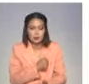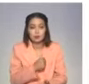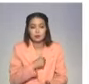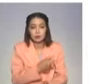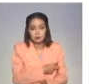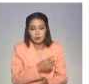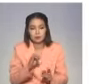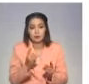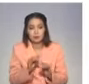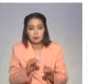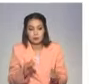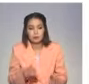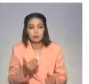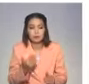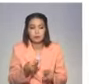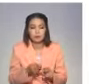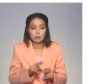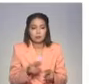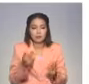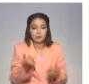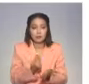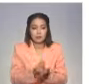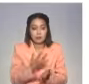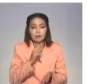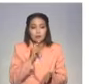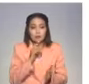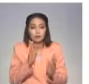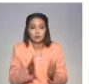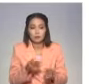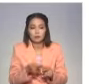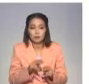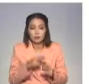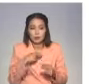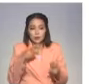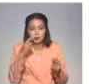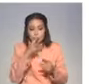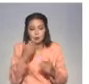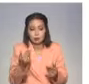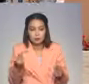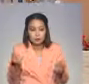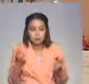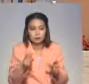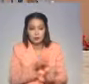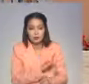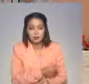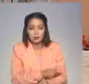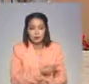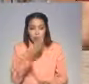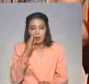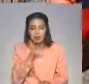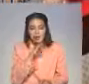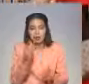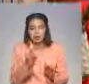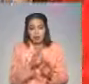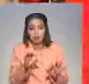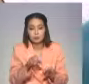дәрігермін. Балаларыма дәрігер болса, енді әрине ол қымбат. Қиын болады ол әрбір ата-анаға. Дұрыс емес деп ойлаймын. Көтерген олай. Ата-аналардың айтуынша,